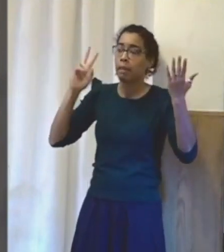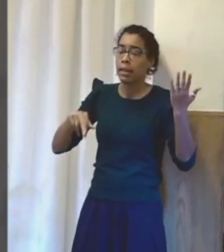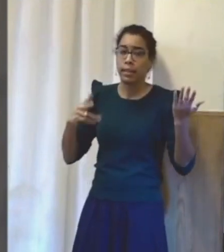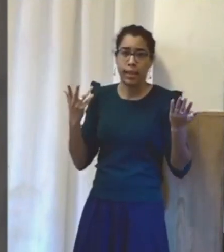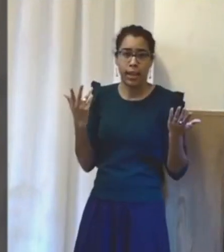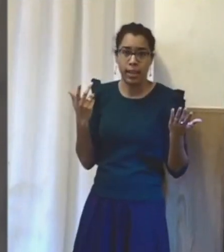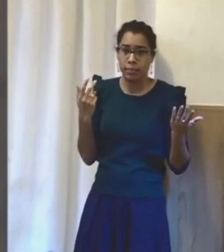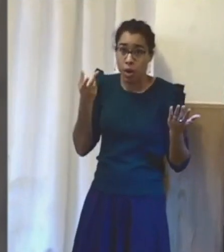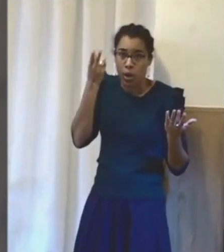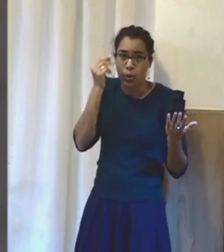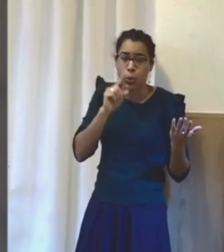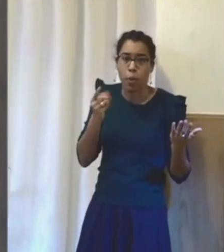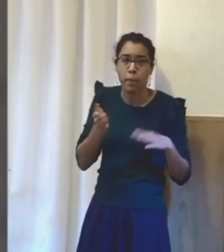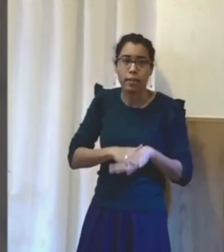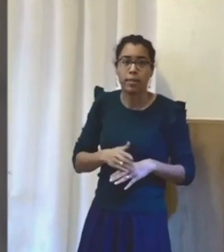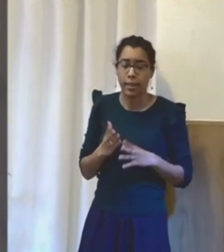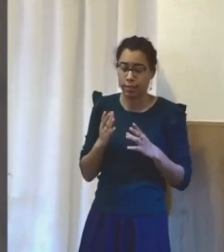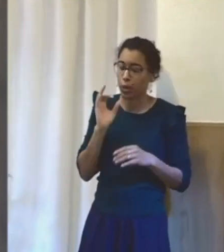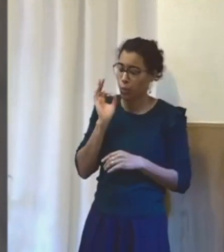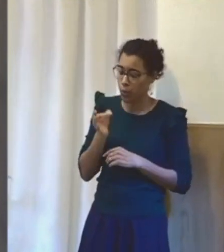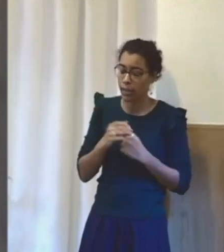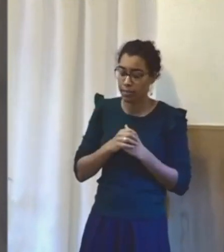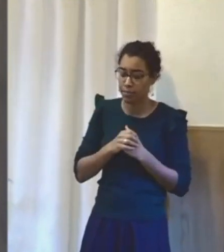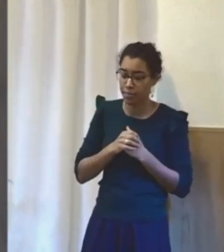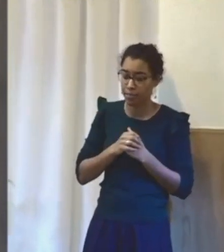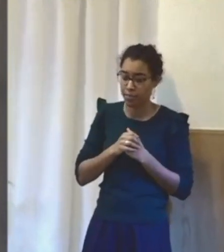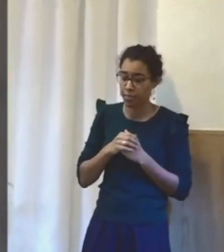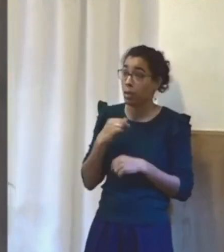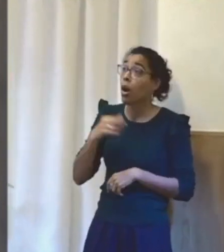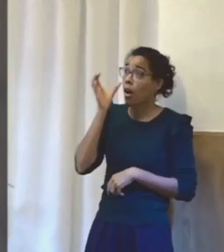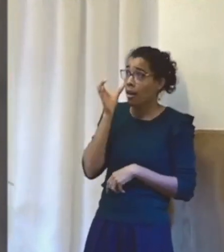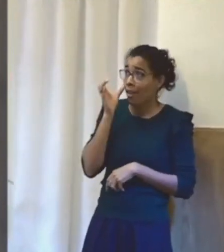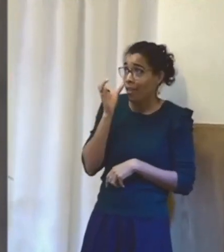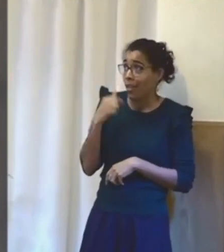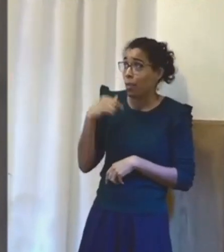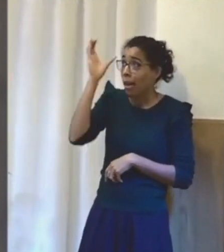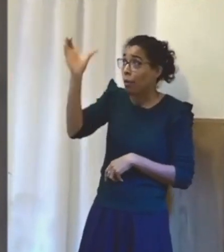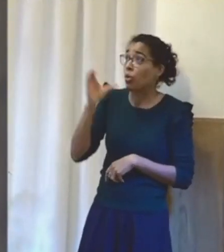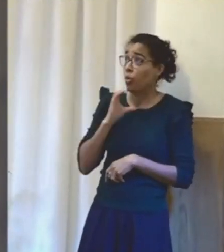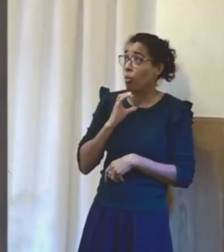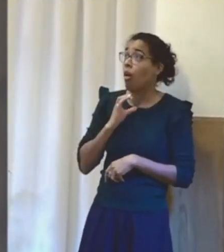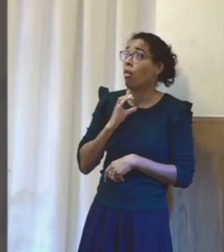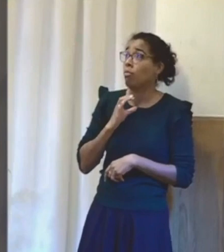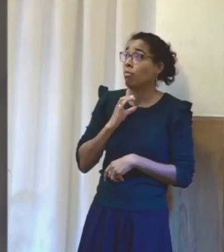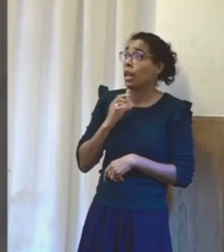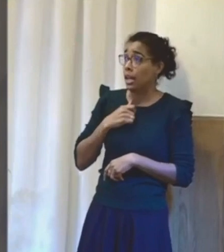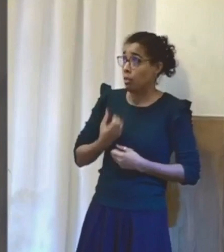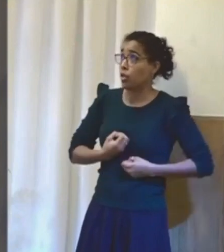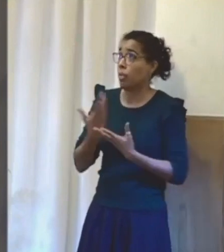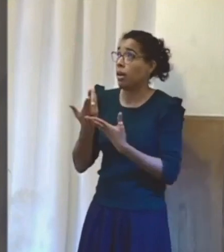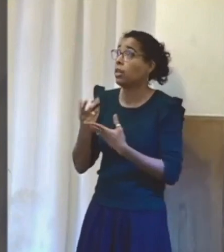pas. Oui, écoute-moi et je parlerai. Je t'interrogerai et